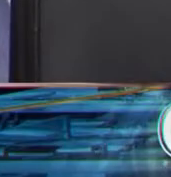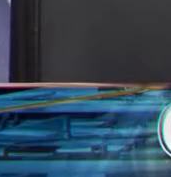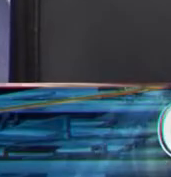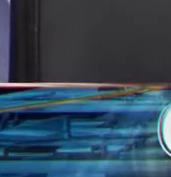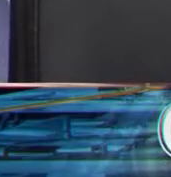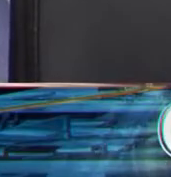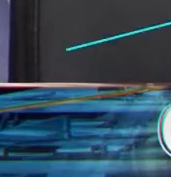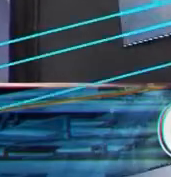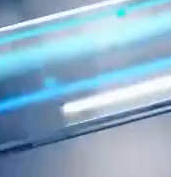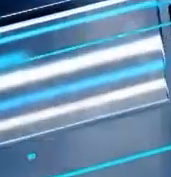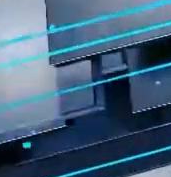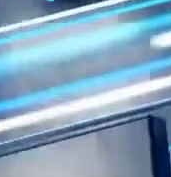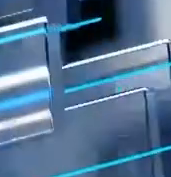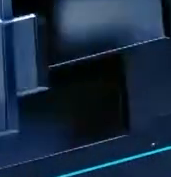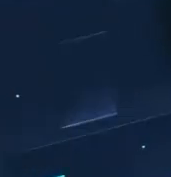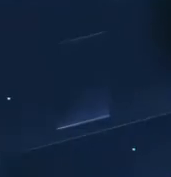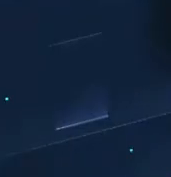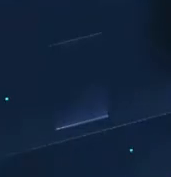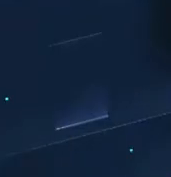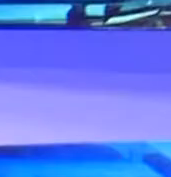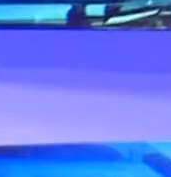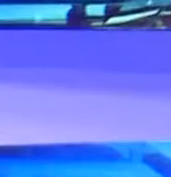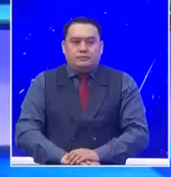почетный гражданин алматинской области